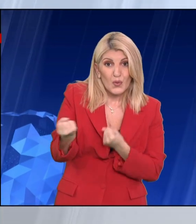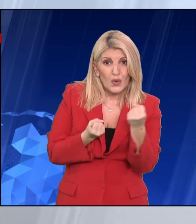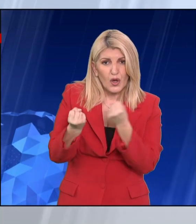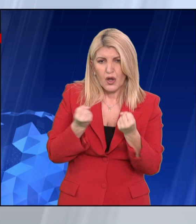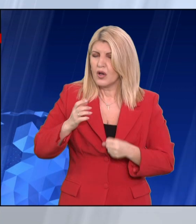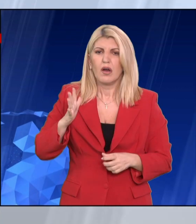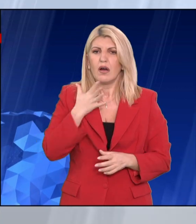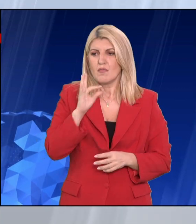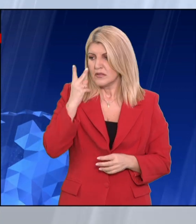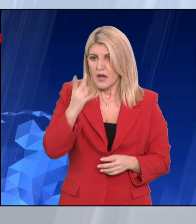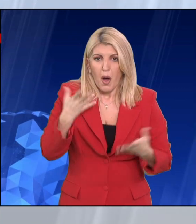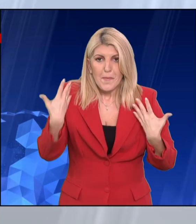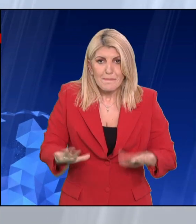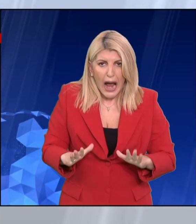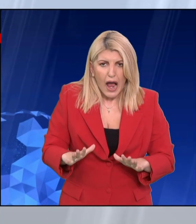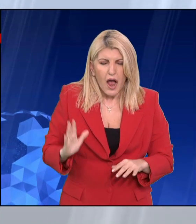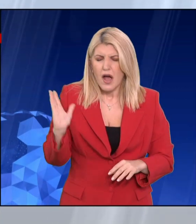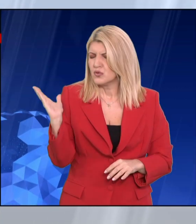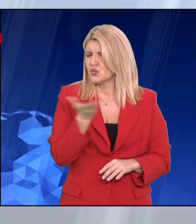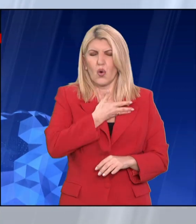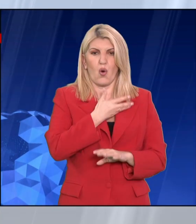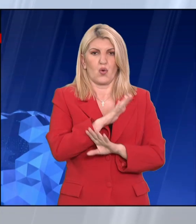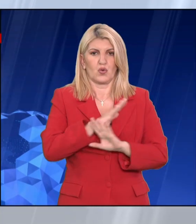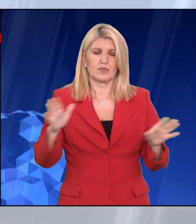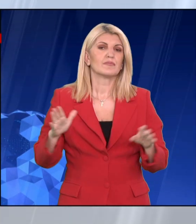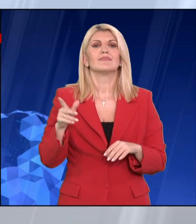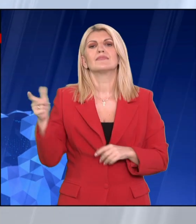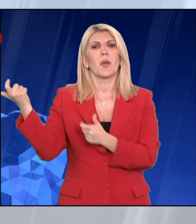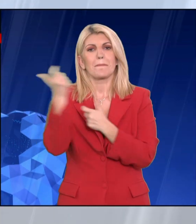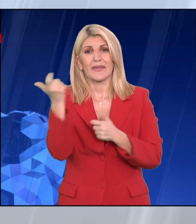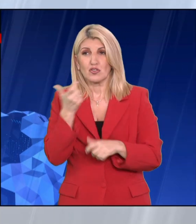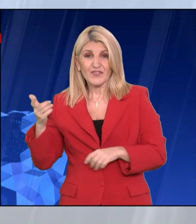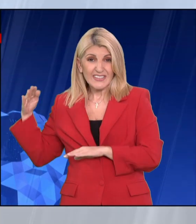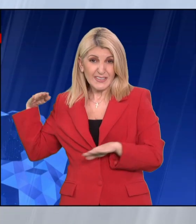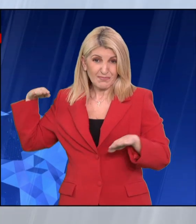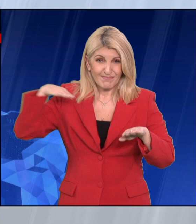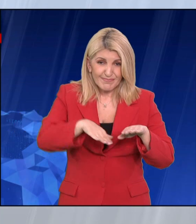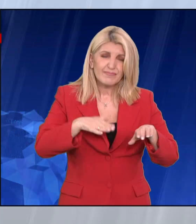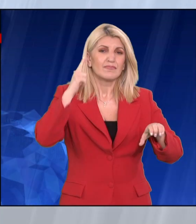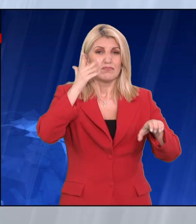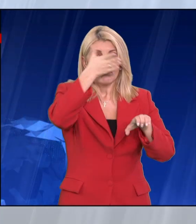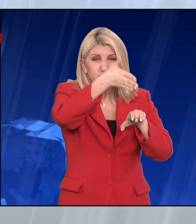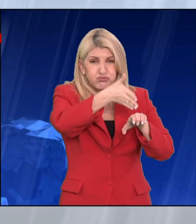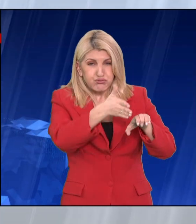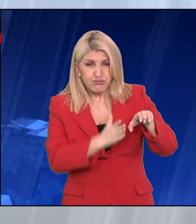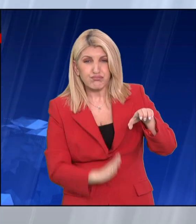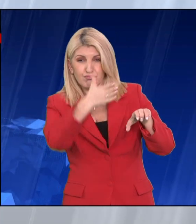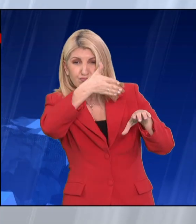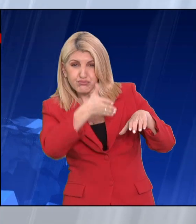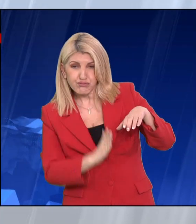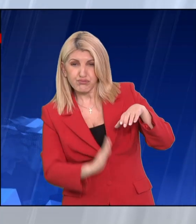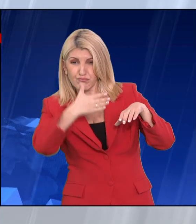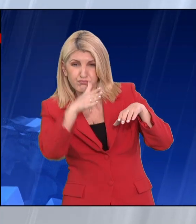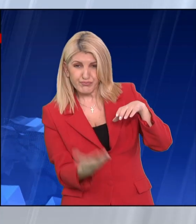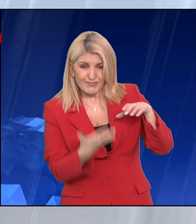σοκ. Άνδρες της πυροσβεστικής έκοψαν τις λαμαρίνες προκειμένου να τους απεγκλωβίσουν. Ήταν δύο ασθενοφόρα, ήρθαν δύο